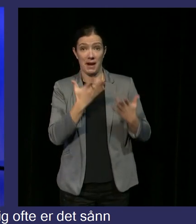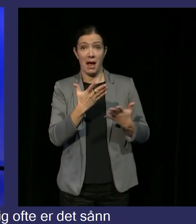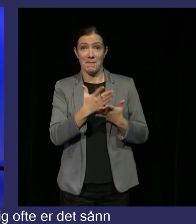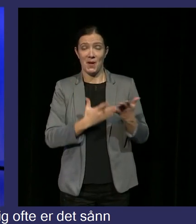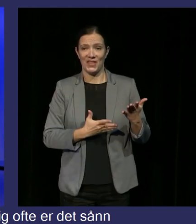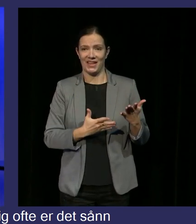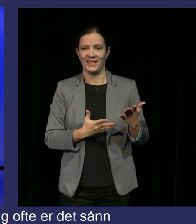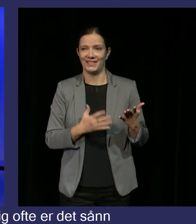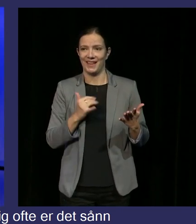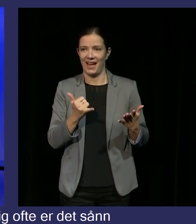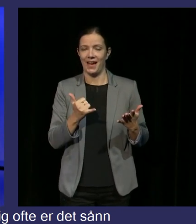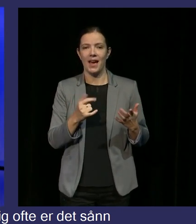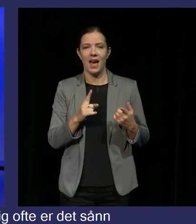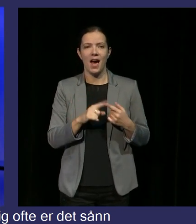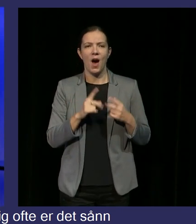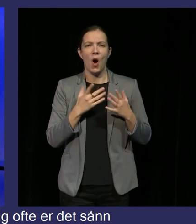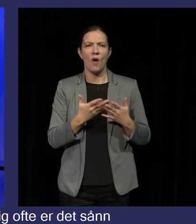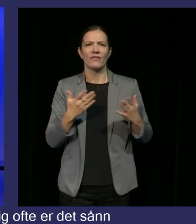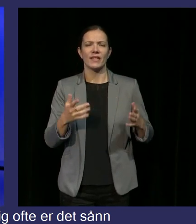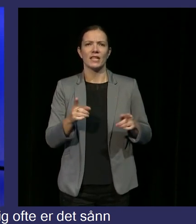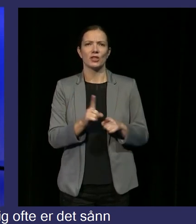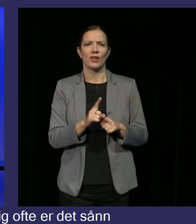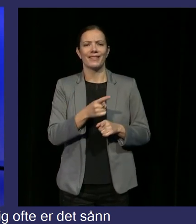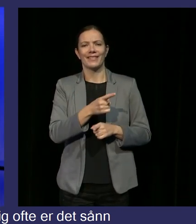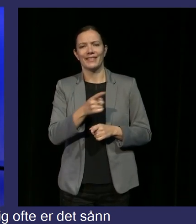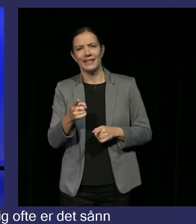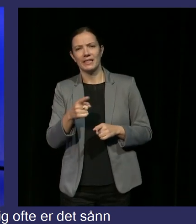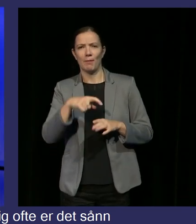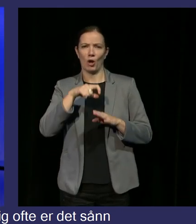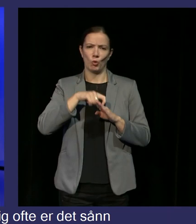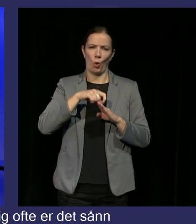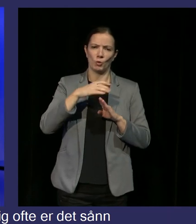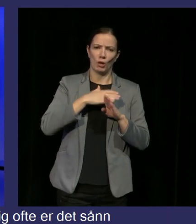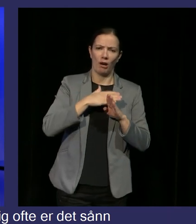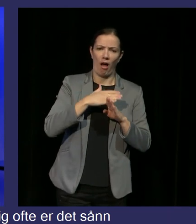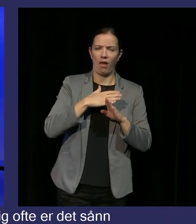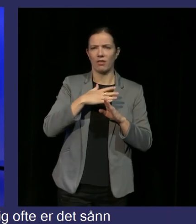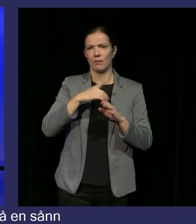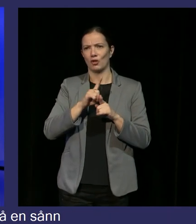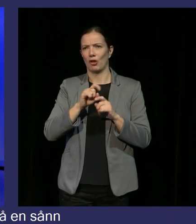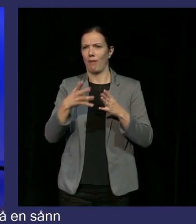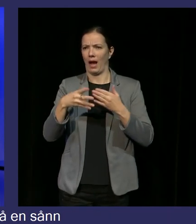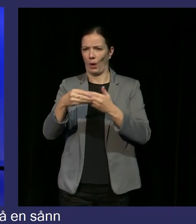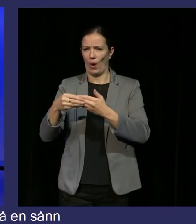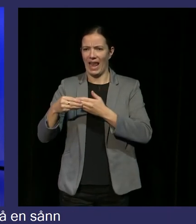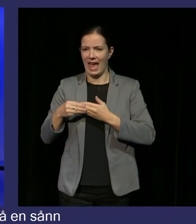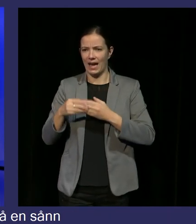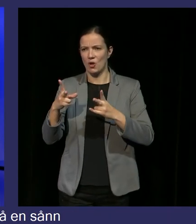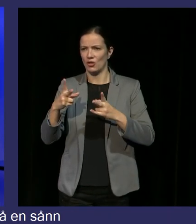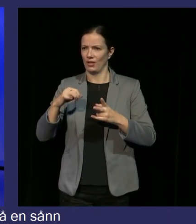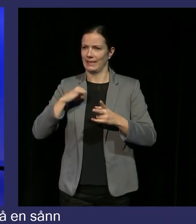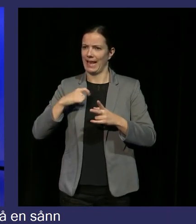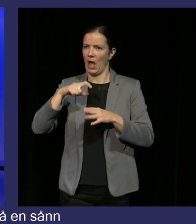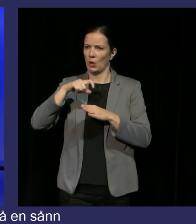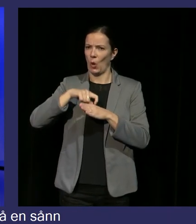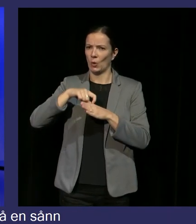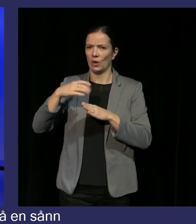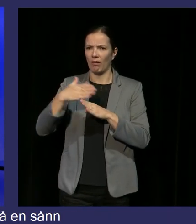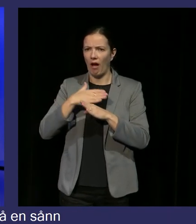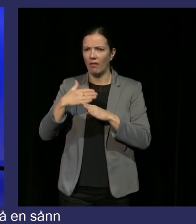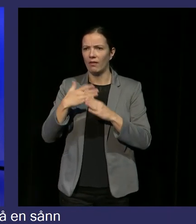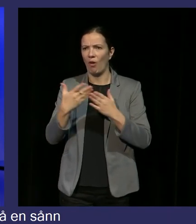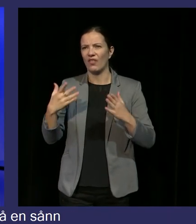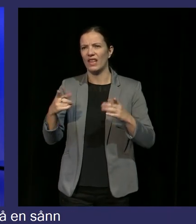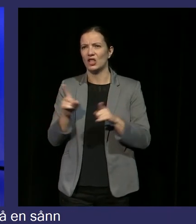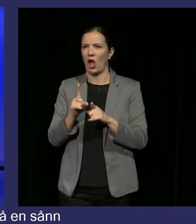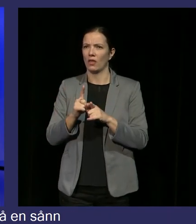seg. Veldig ofte så er det sånn at de som har doktorgrad og har rundt seg mange kolleger med doktorgrad, og ofte så kan en få